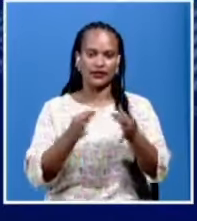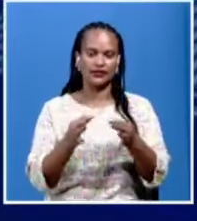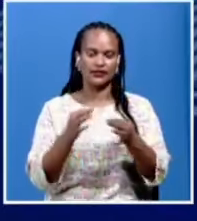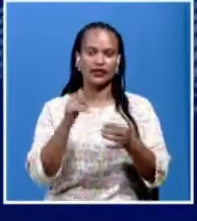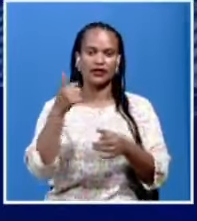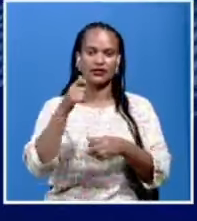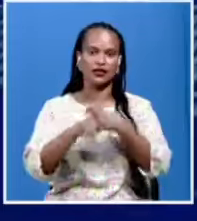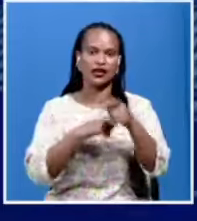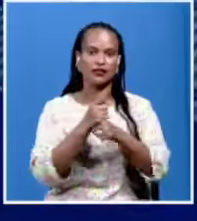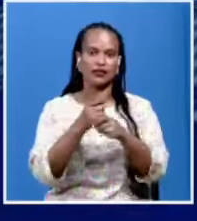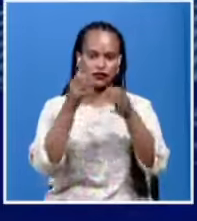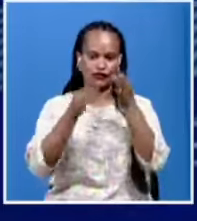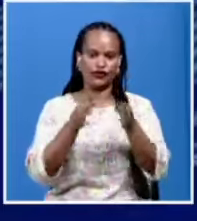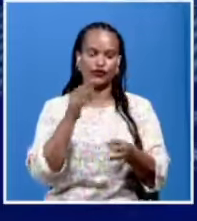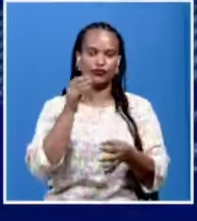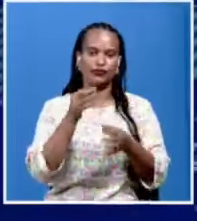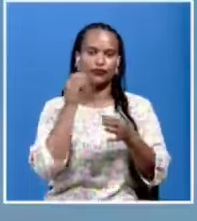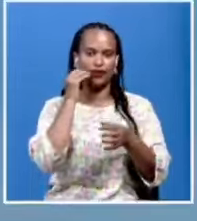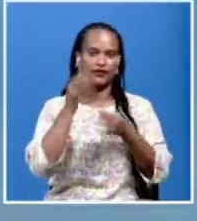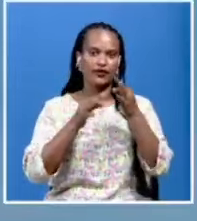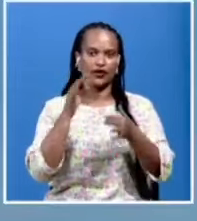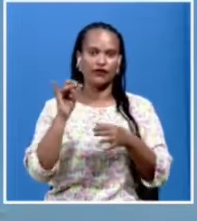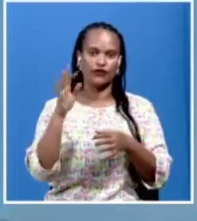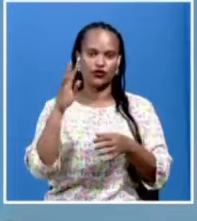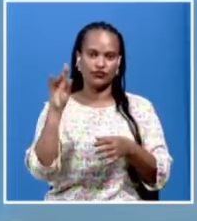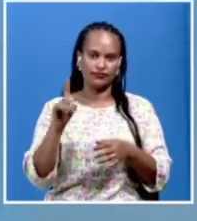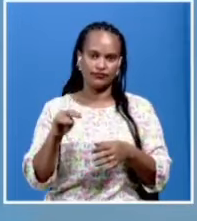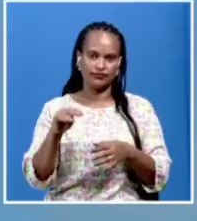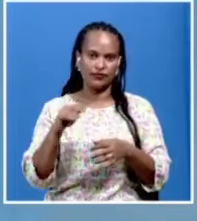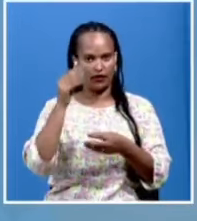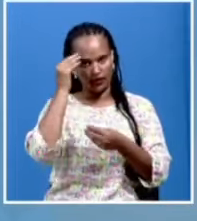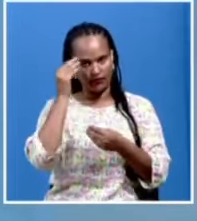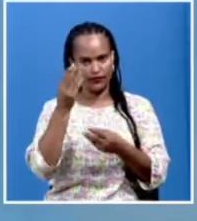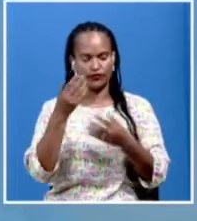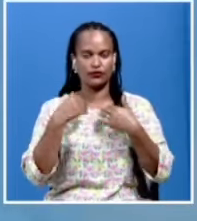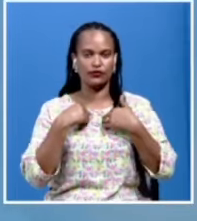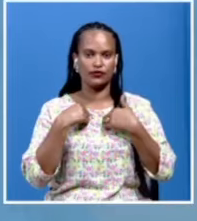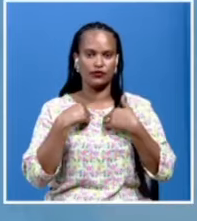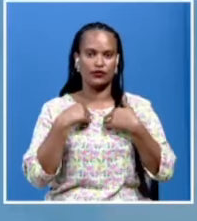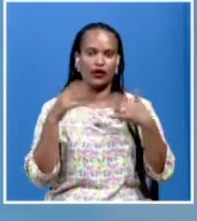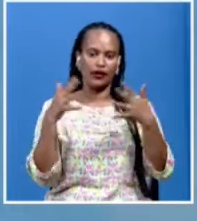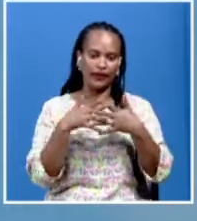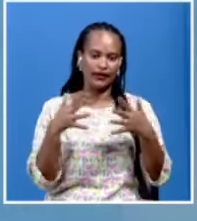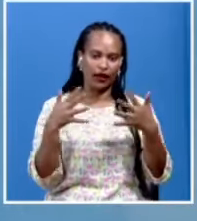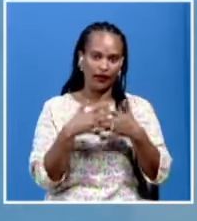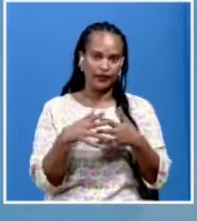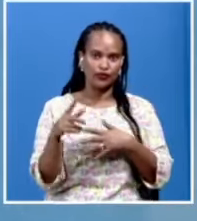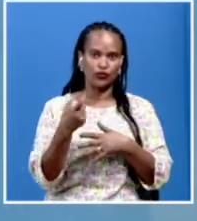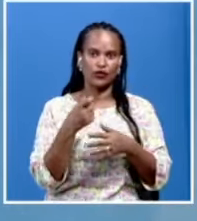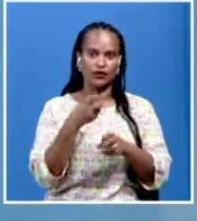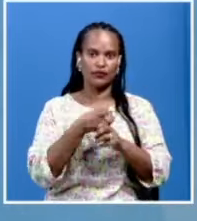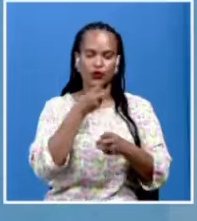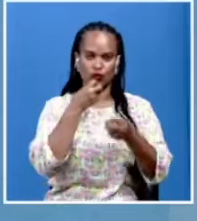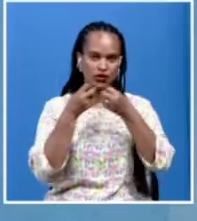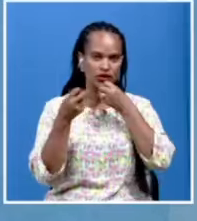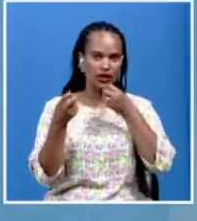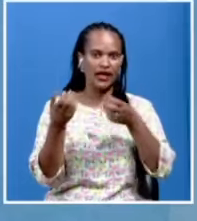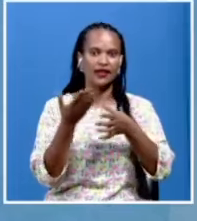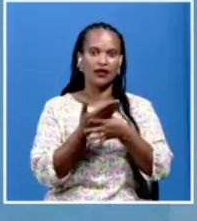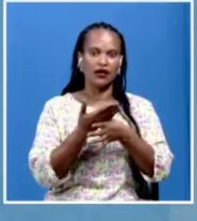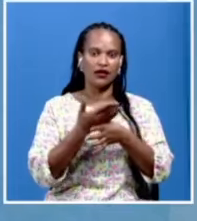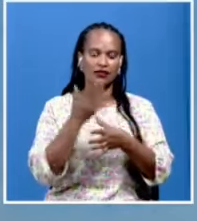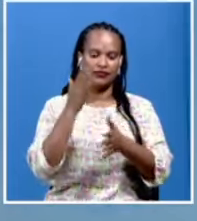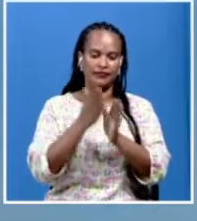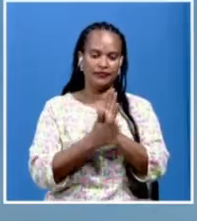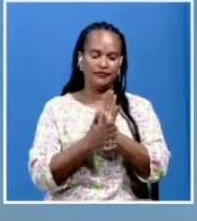10 ዓመት ተፈሪዱ ክብል ቤት ፍርዲ ወረዳ ጋንታ ኣፉሽሚዩ ኣፍሊጡ ዘሎም ሓባርን ተሓባባርን ብምዃን ከቢድ ገበን ክትራን ኣብ ልዕሊ